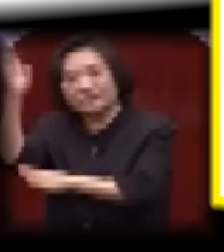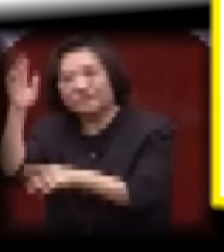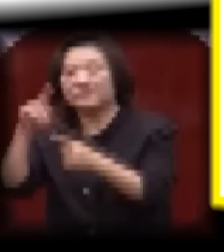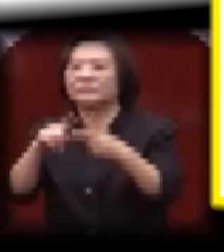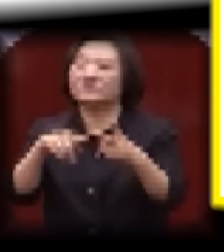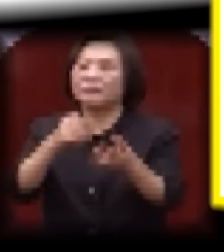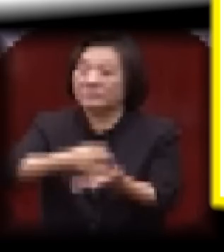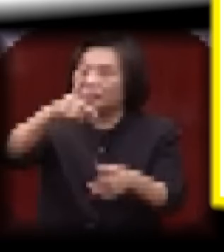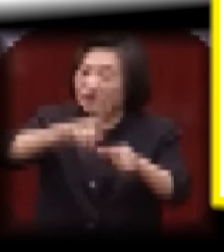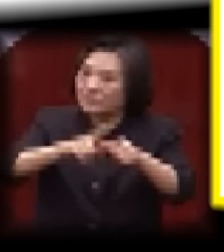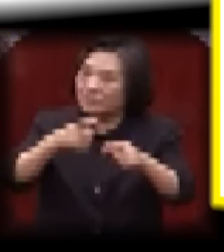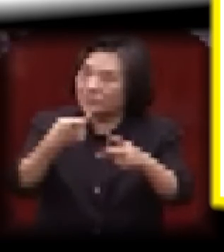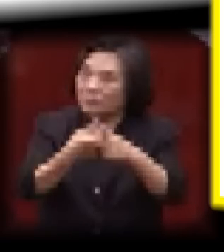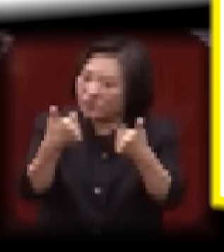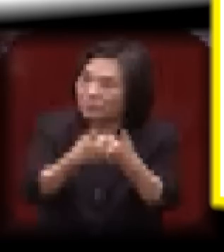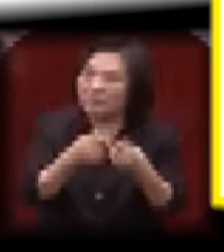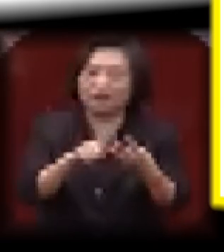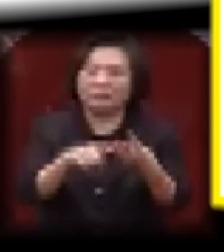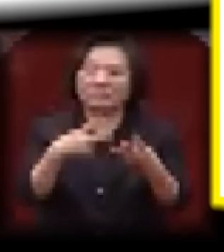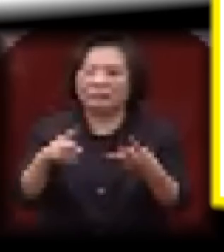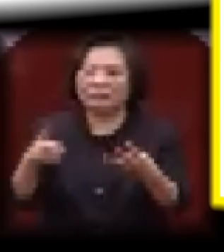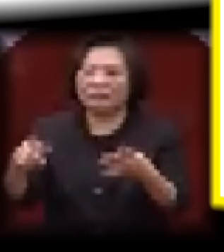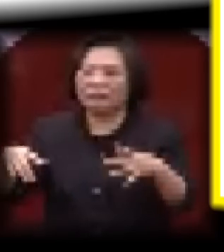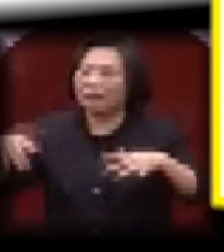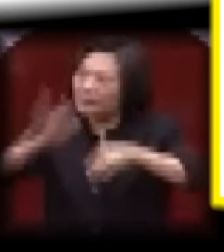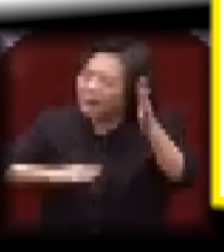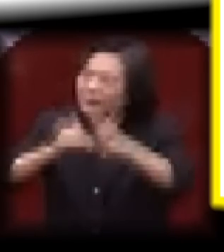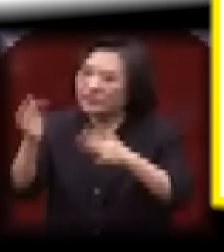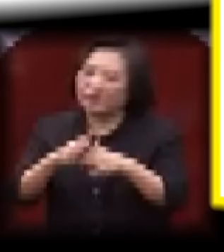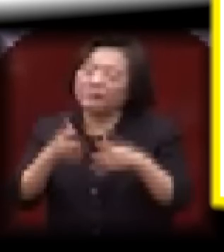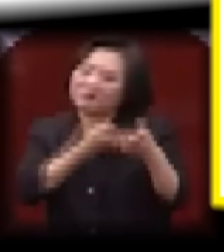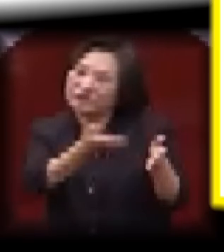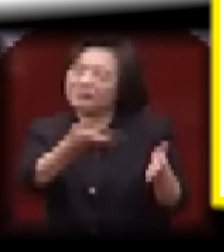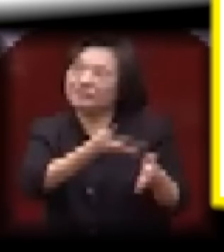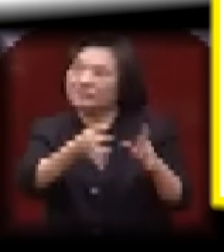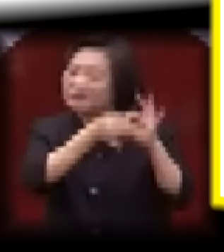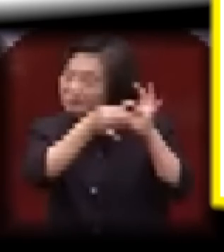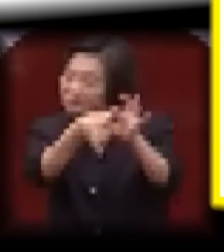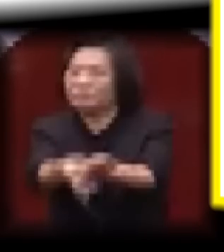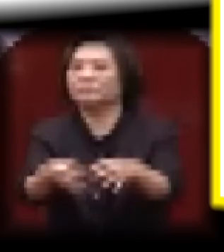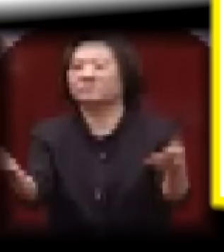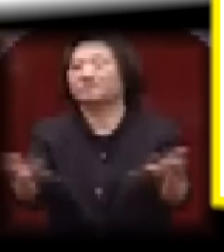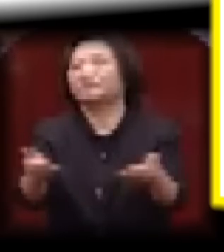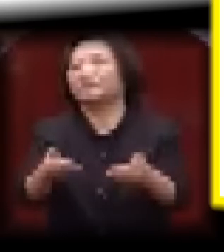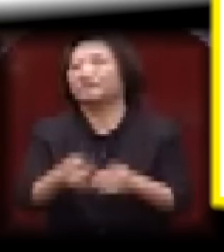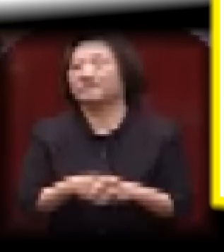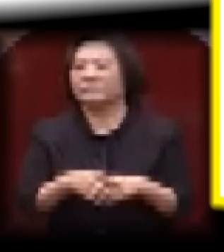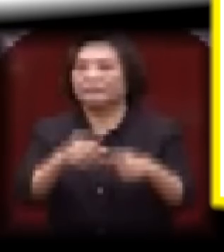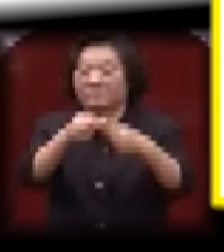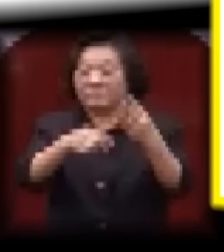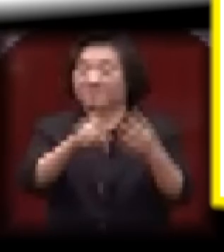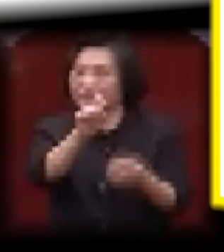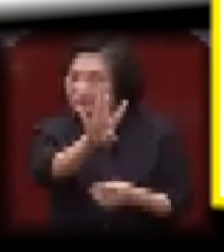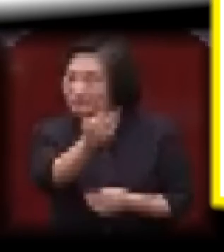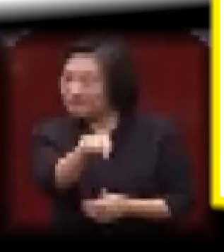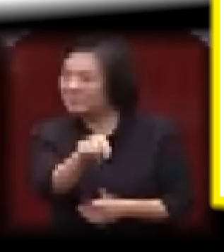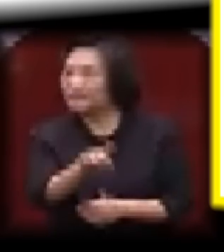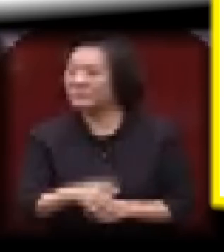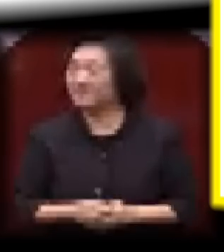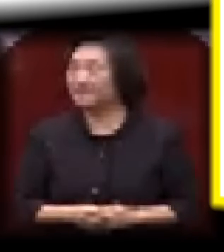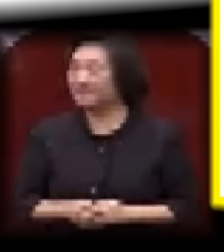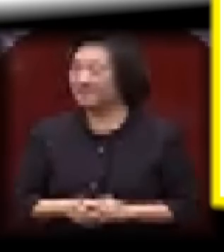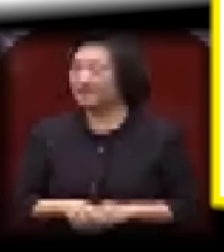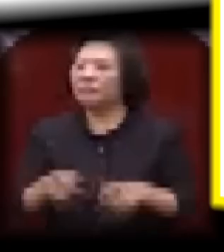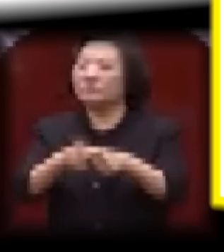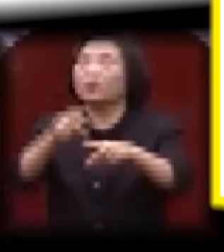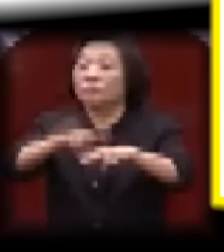会有做过这个互相的这种讨论以后，在有14项是可以继续盖的，所以这个是基于公共安